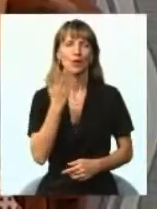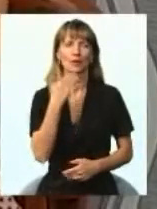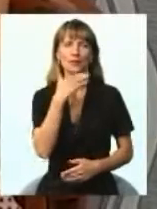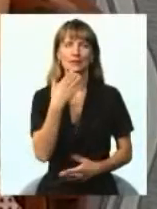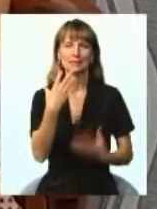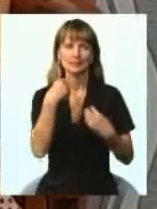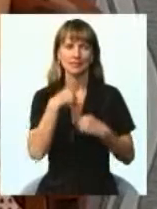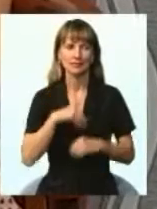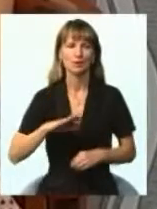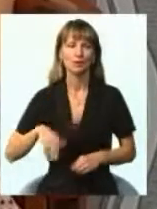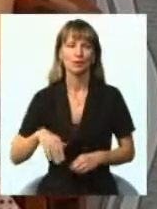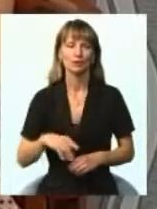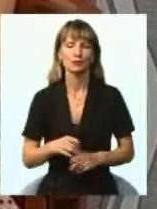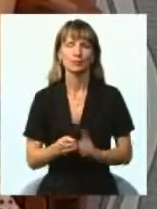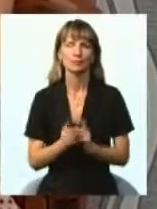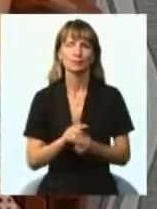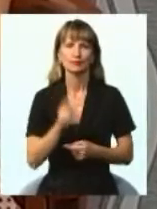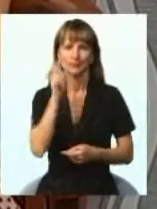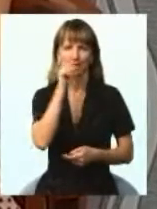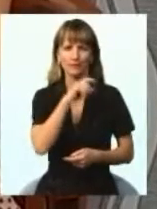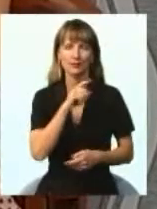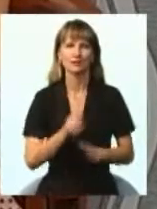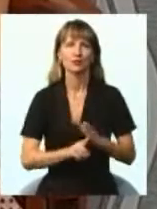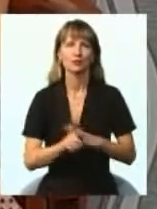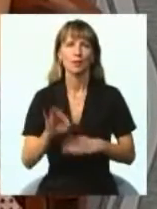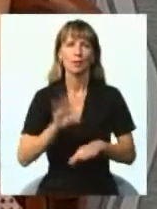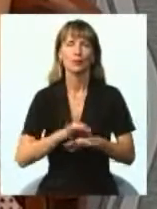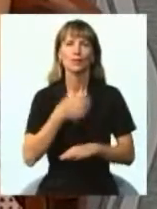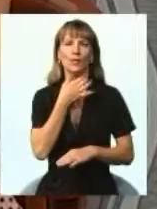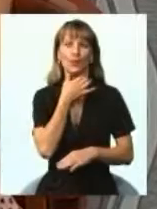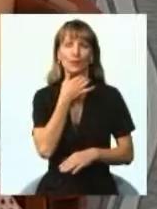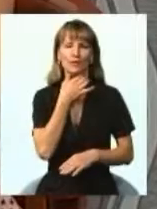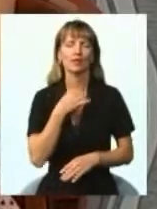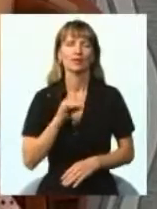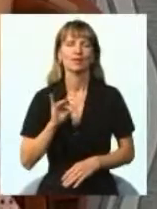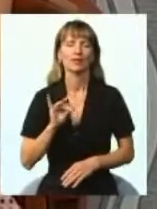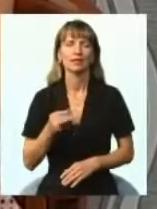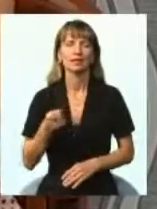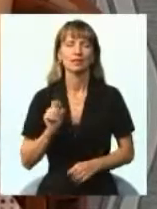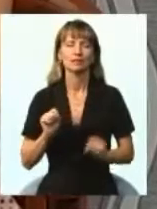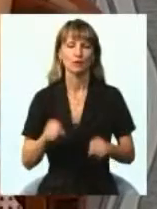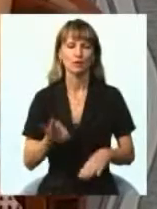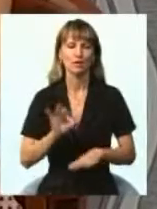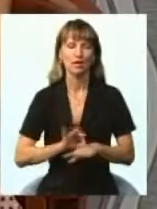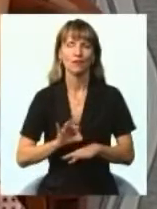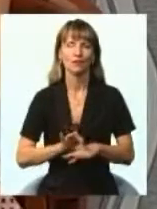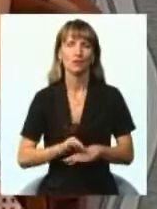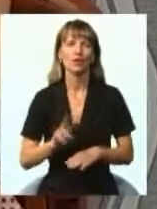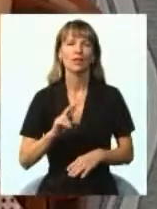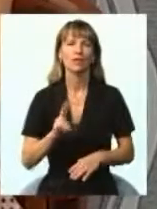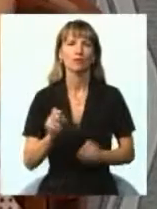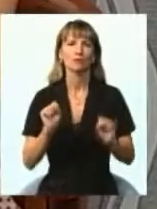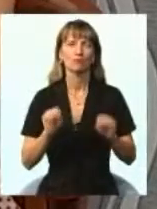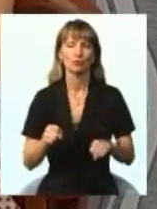багато з'їси, то потім дуже стає погано. Починає боліти горло і, власне кажучи, дійсно можна захворіти. Але як же ж